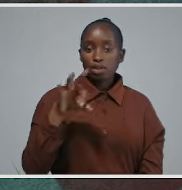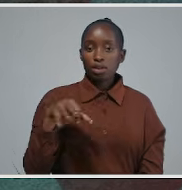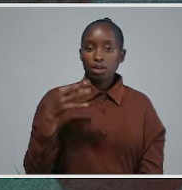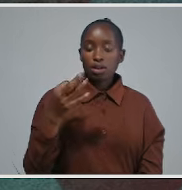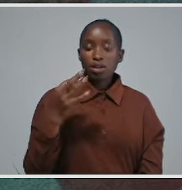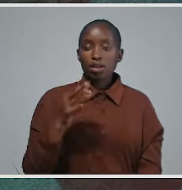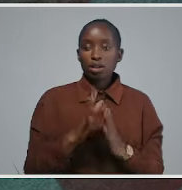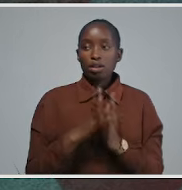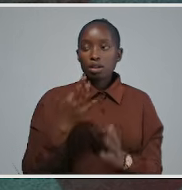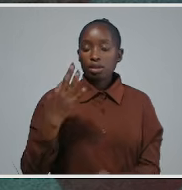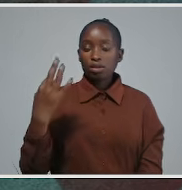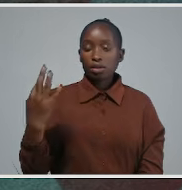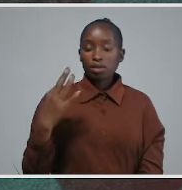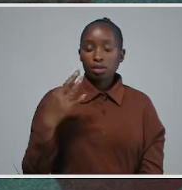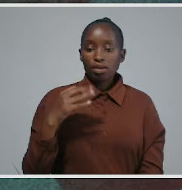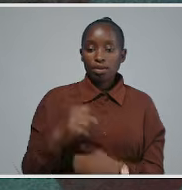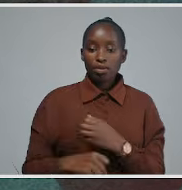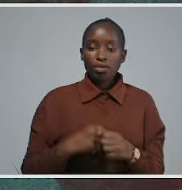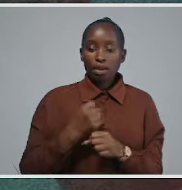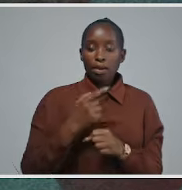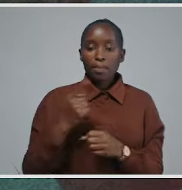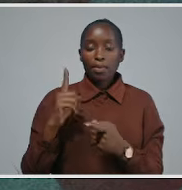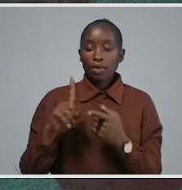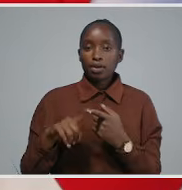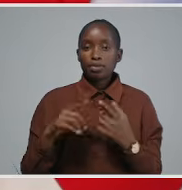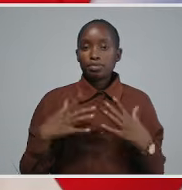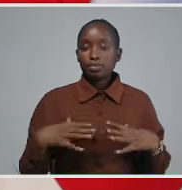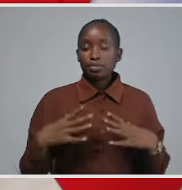35,333 mwaka 2020 mpaka watu